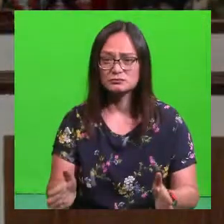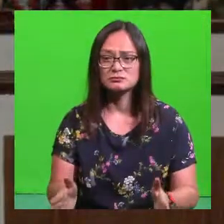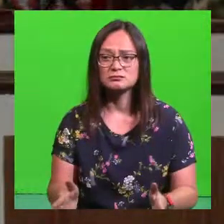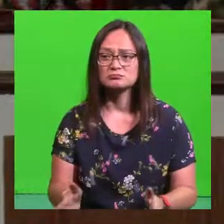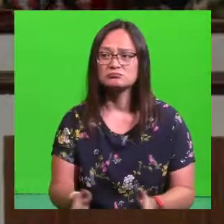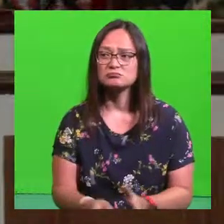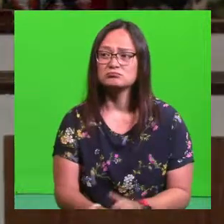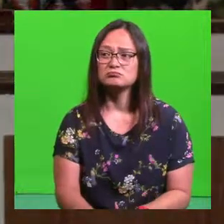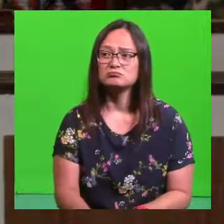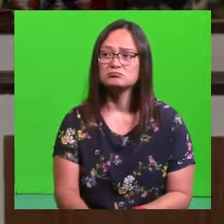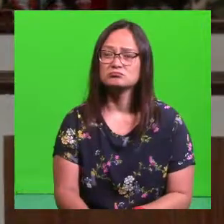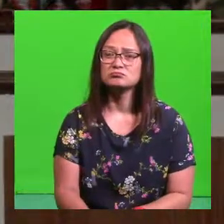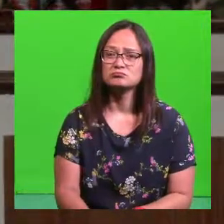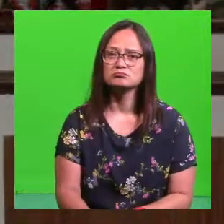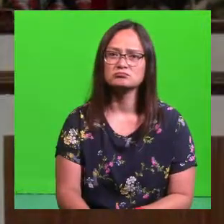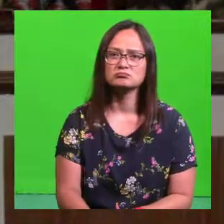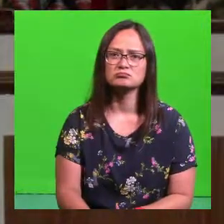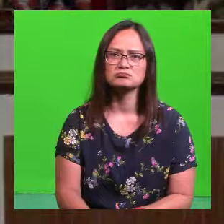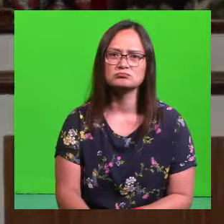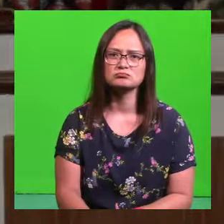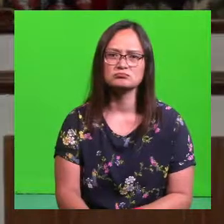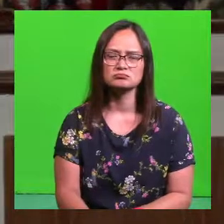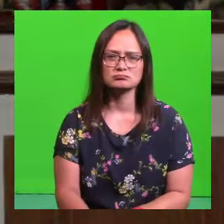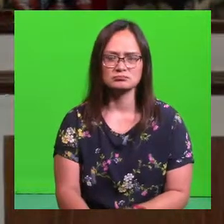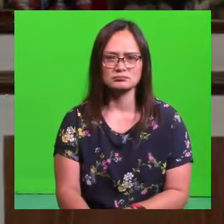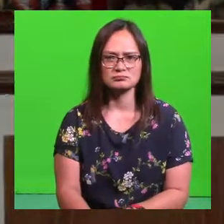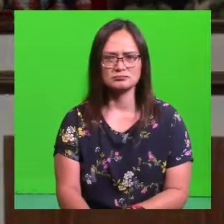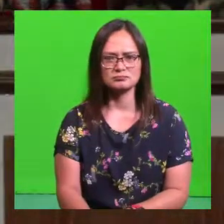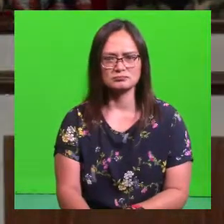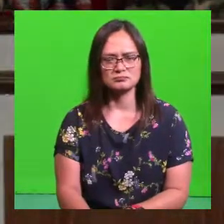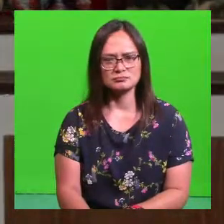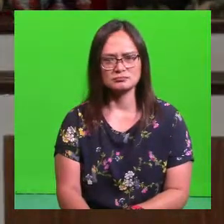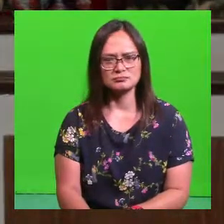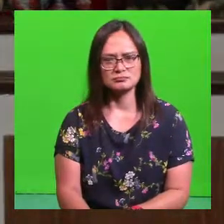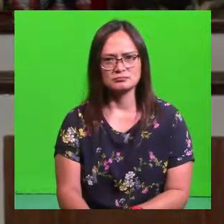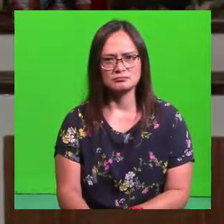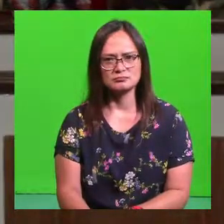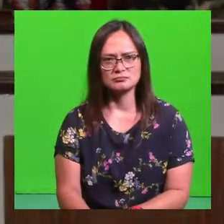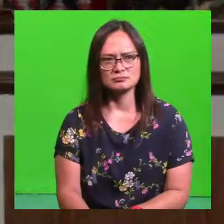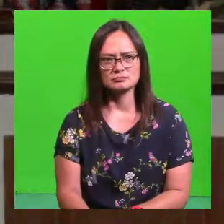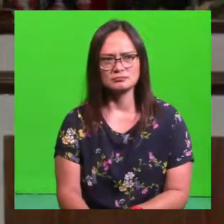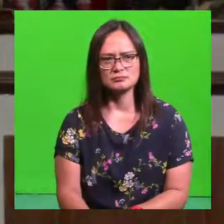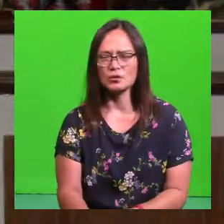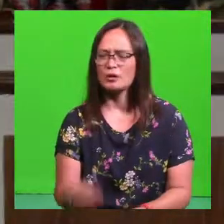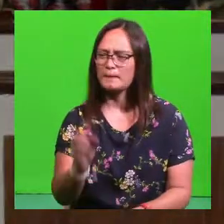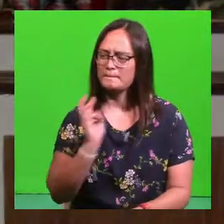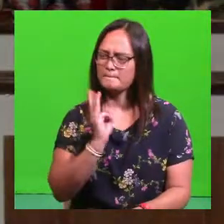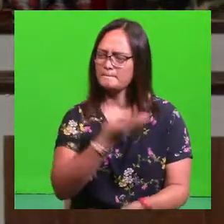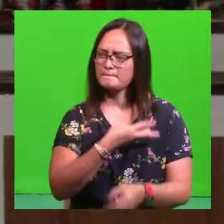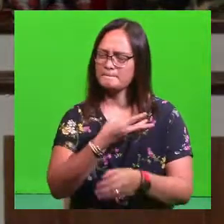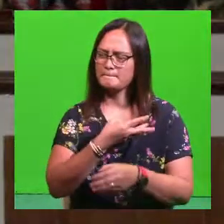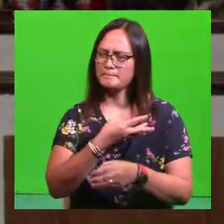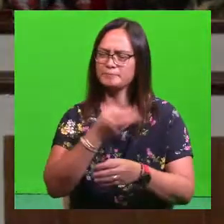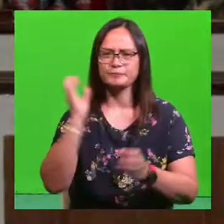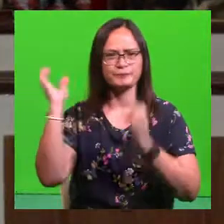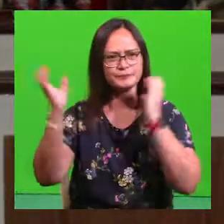Naisip niyo na po ba yan? Hindi lang po tayo nagseselebra at nagugunita ng kanyang muling